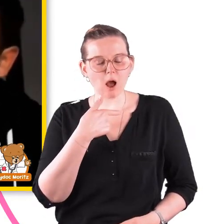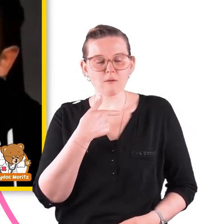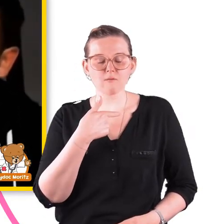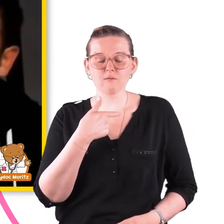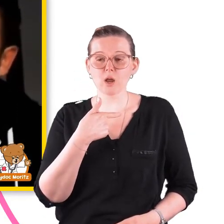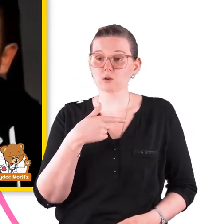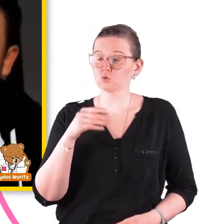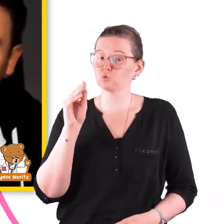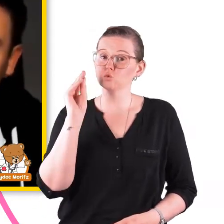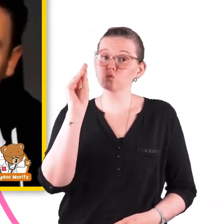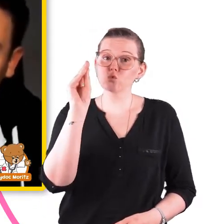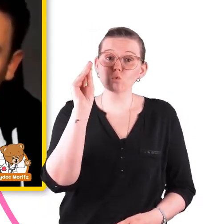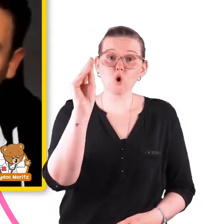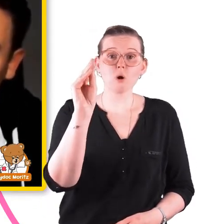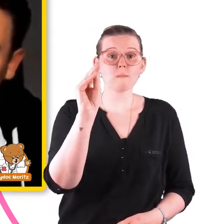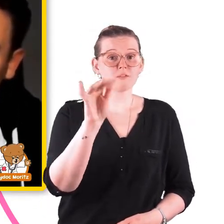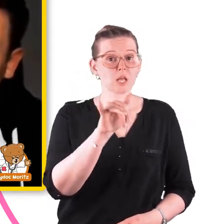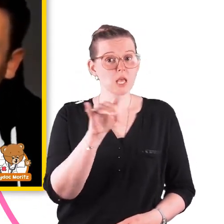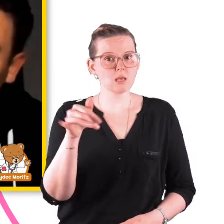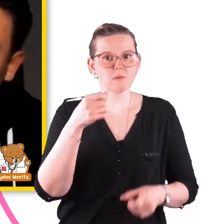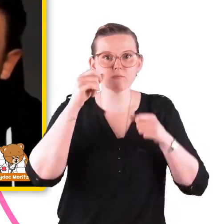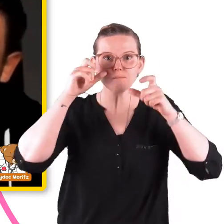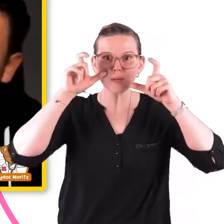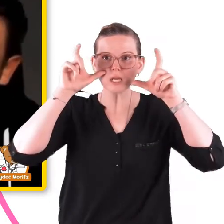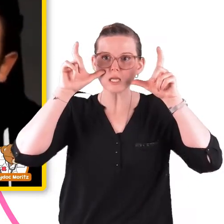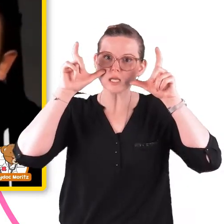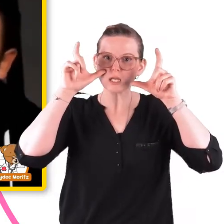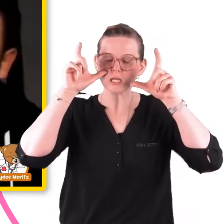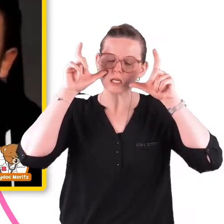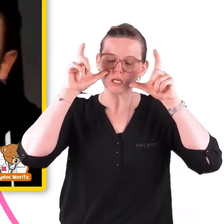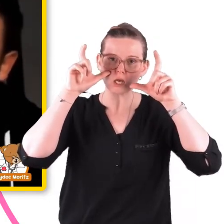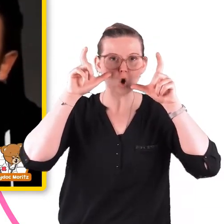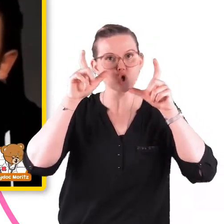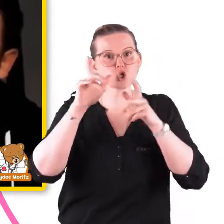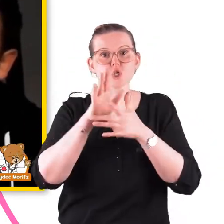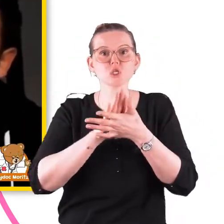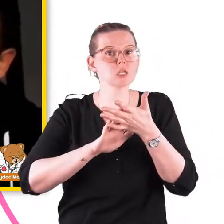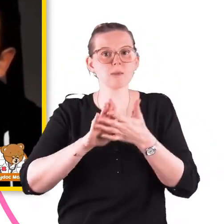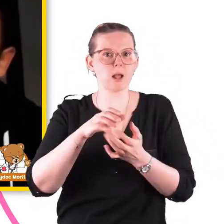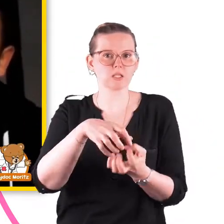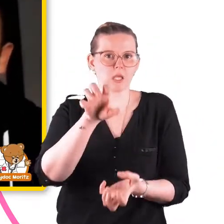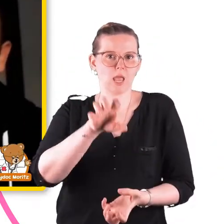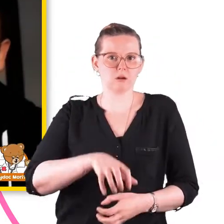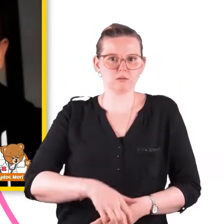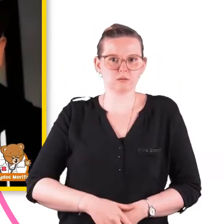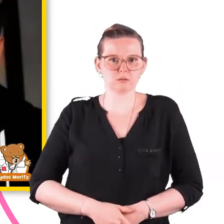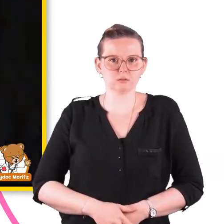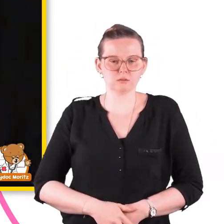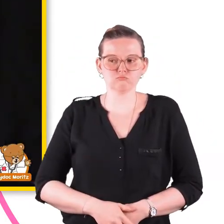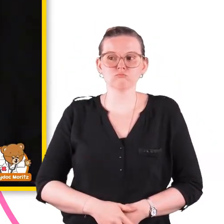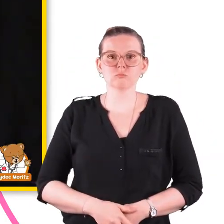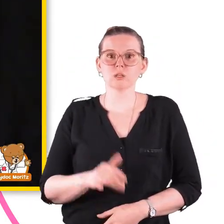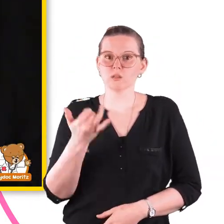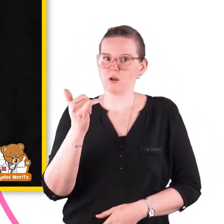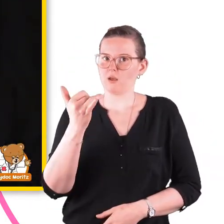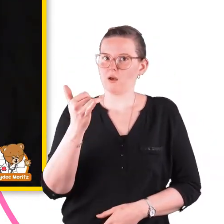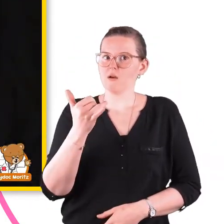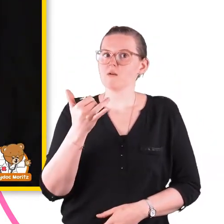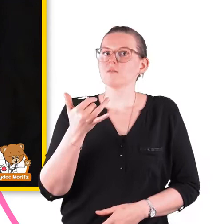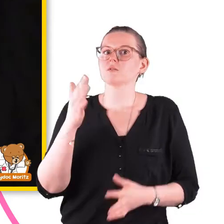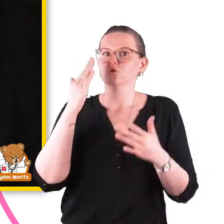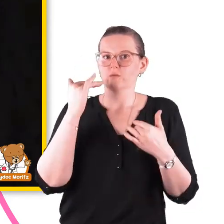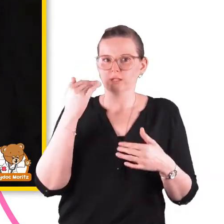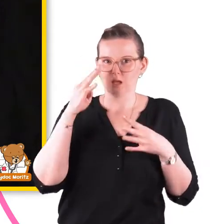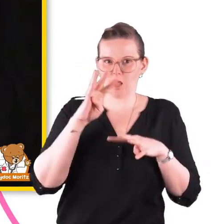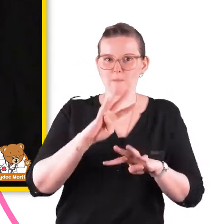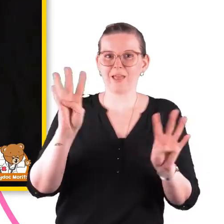in Zukunft immer schön die Augen aufhalten und nicht mehr so viel gähnen. Ja, Schwester